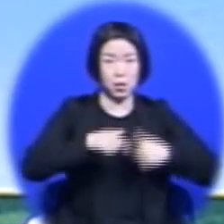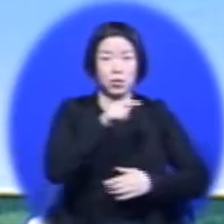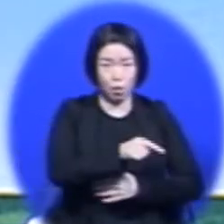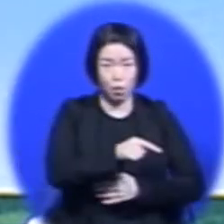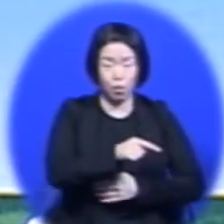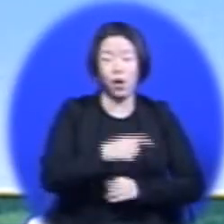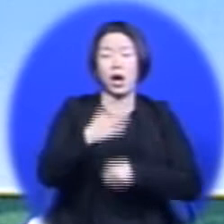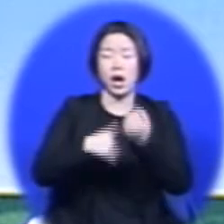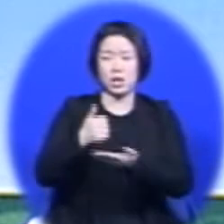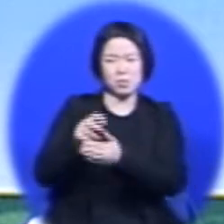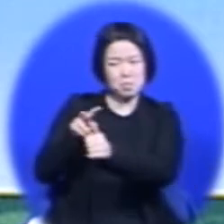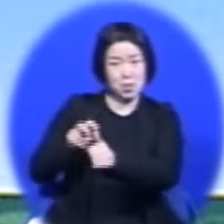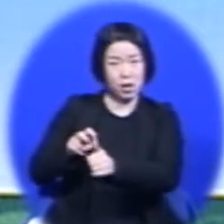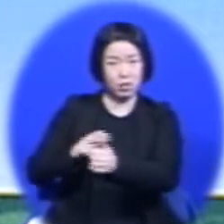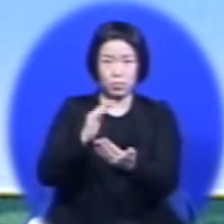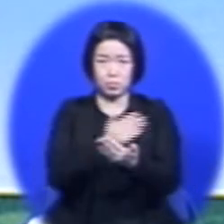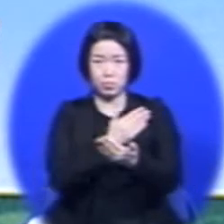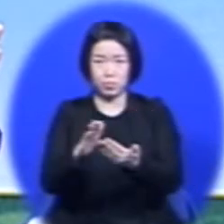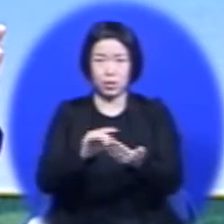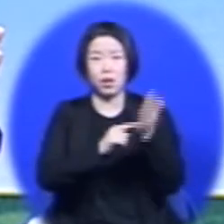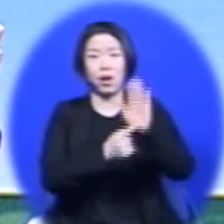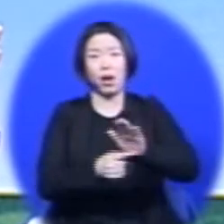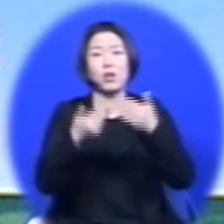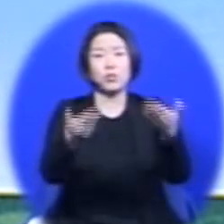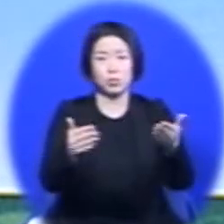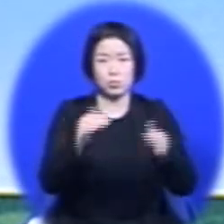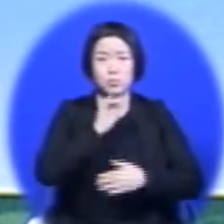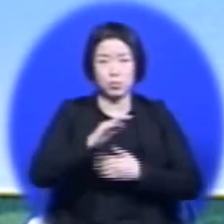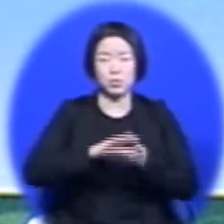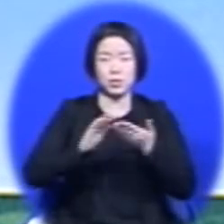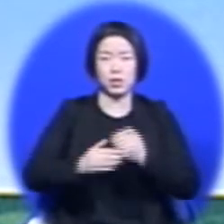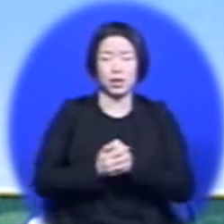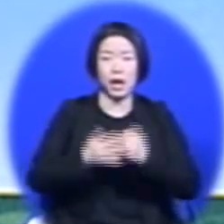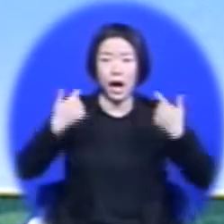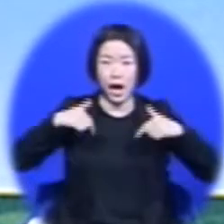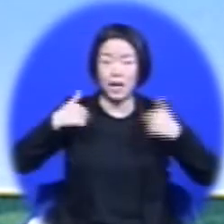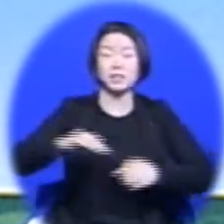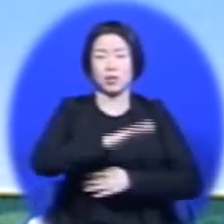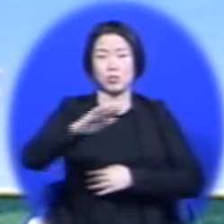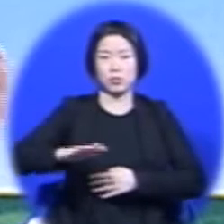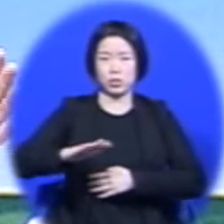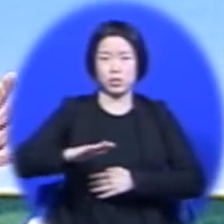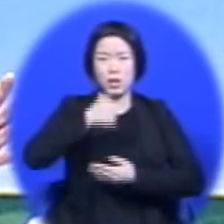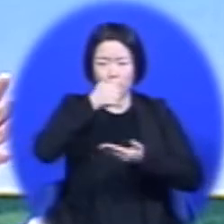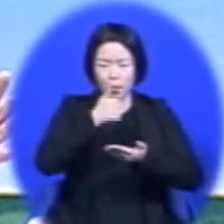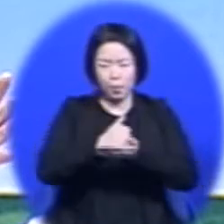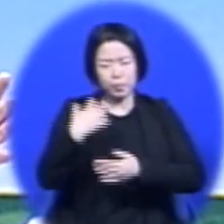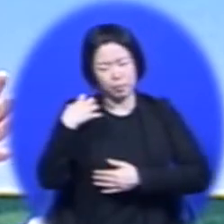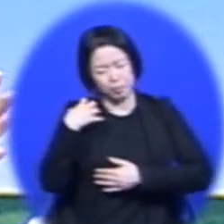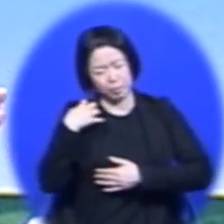하나님이 미워하시는 것을 그냥 우리에게 제시할 뿐이에요. 항상 우리를 죄책감 속에만